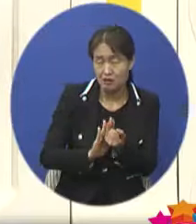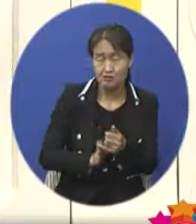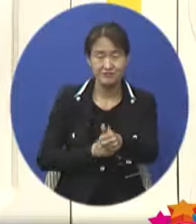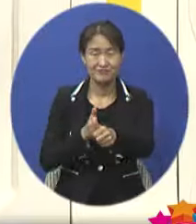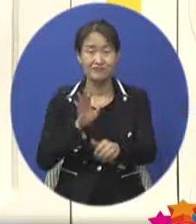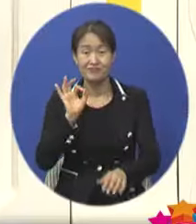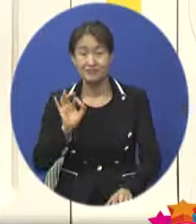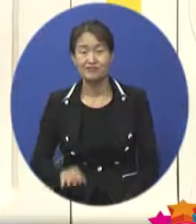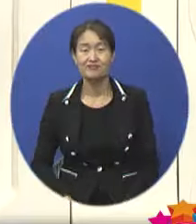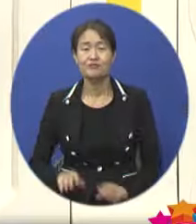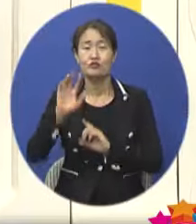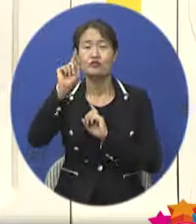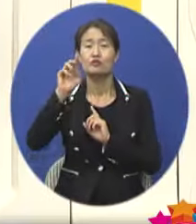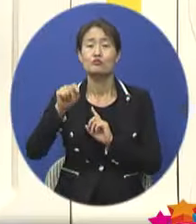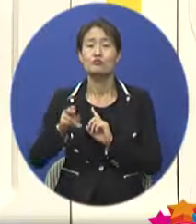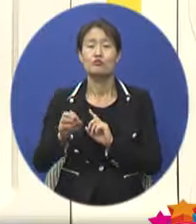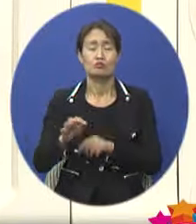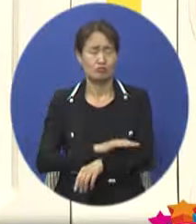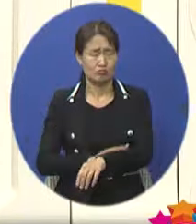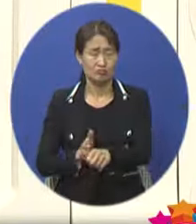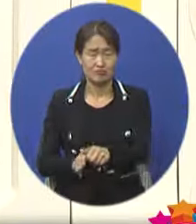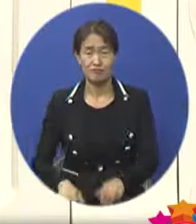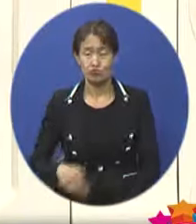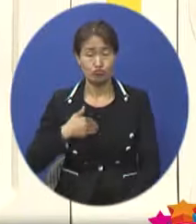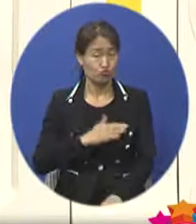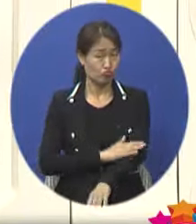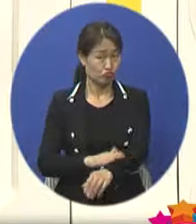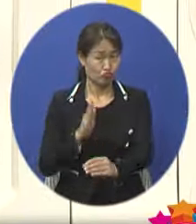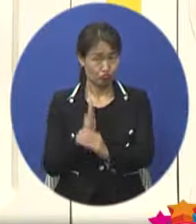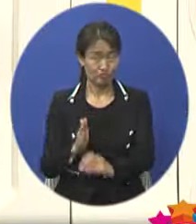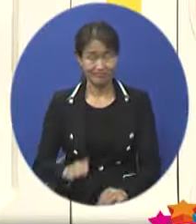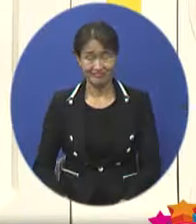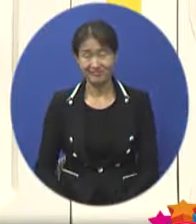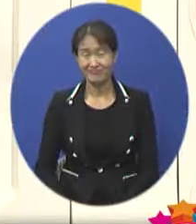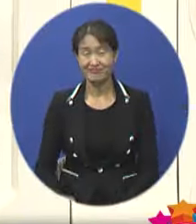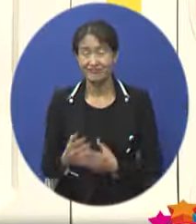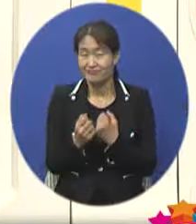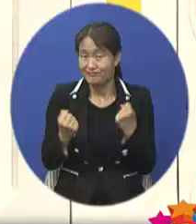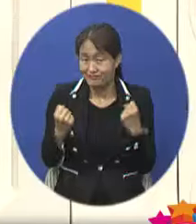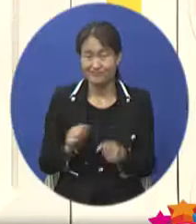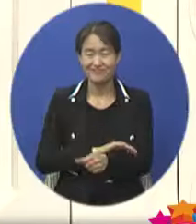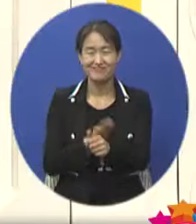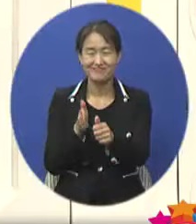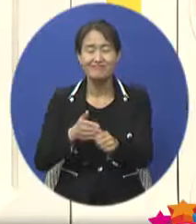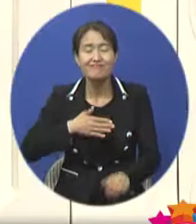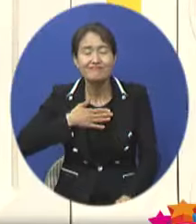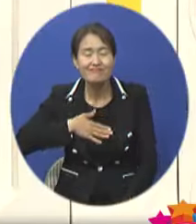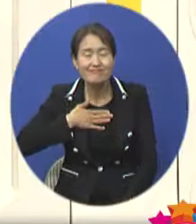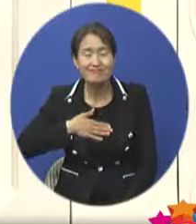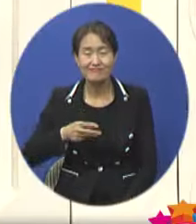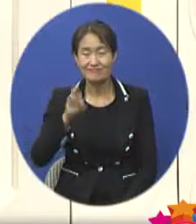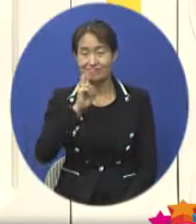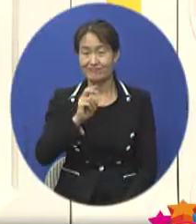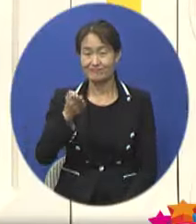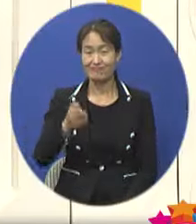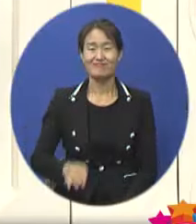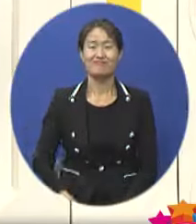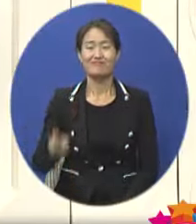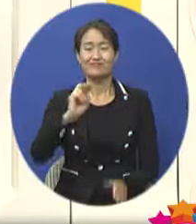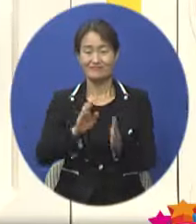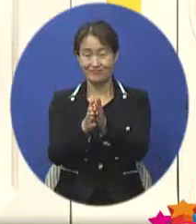부모님들한테. 이부영 씨도 잘하셔야 돼요. 나 열심히 잘하고 있죠. 감사합니다. 예, 어머니 건강하시고요. 예. 예, 음악 노래